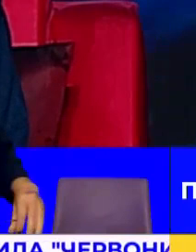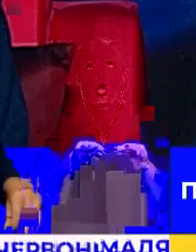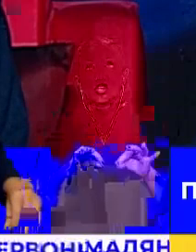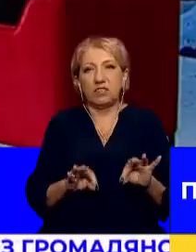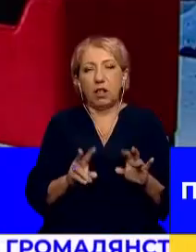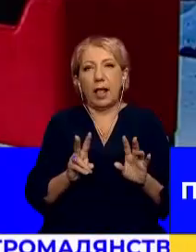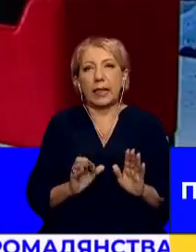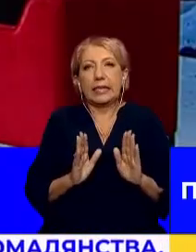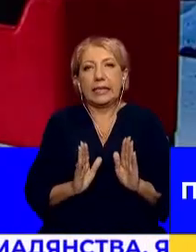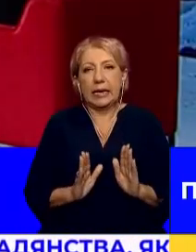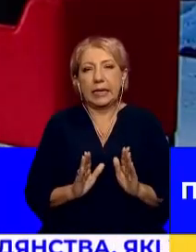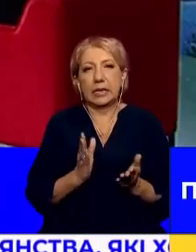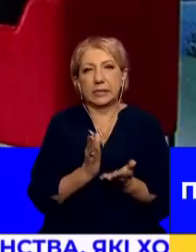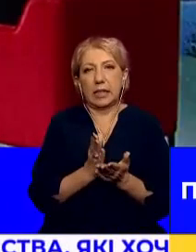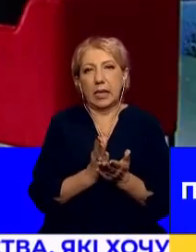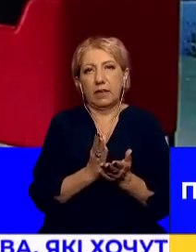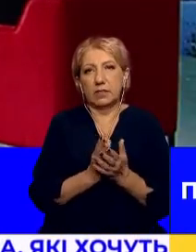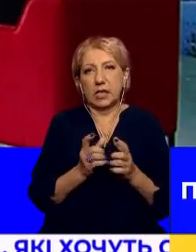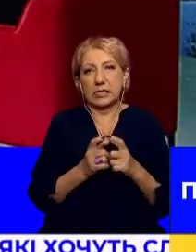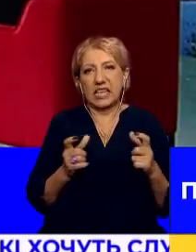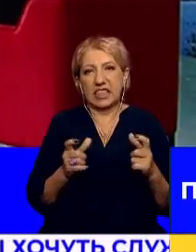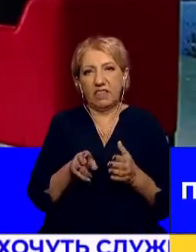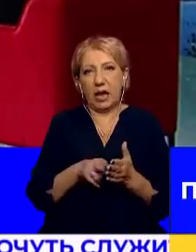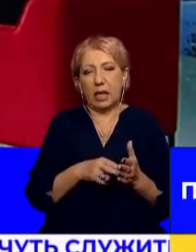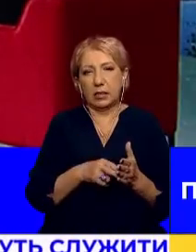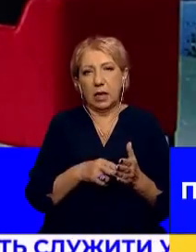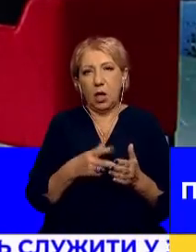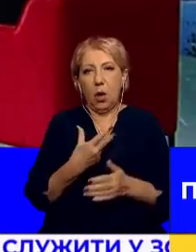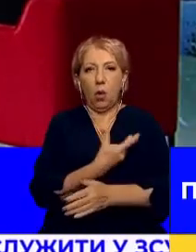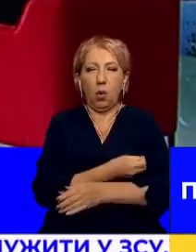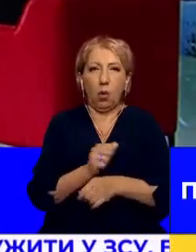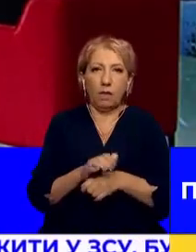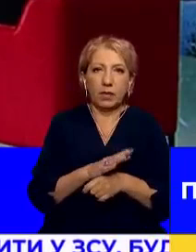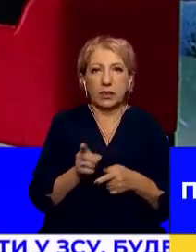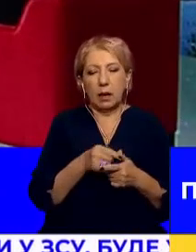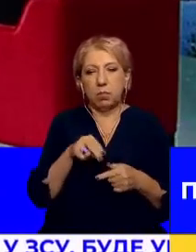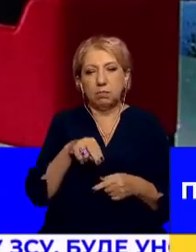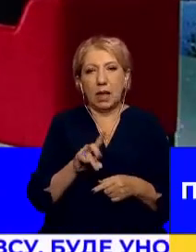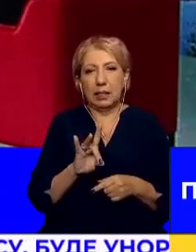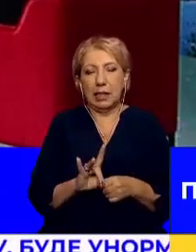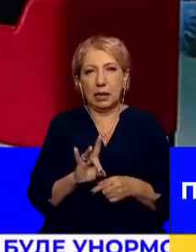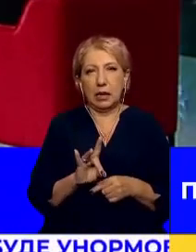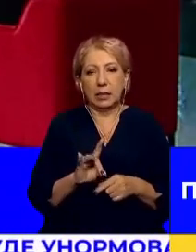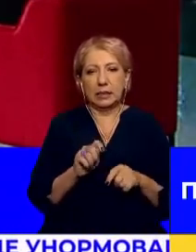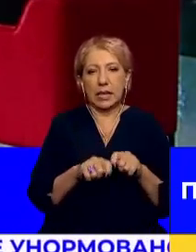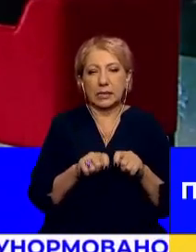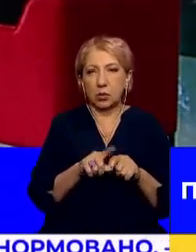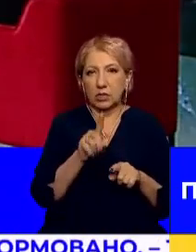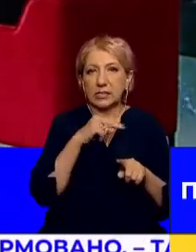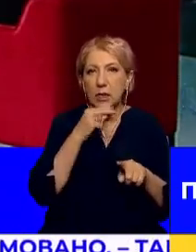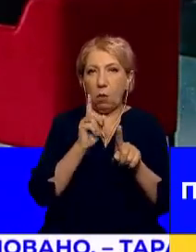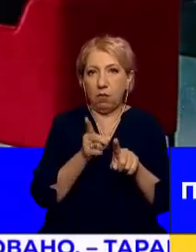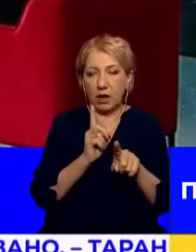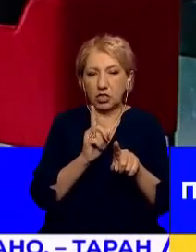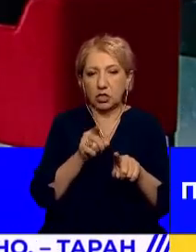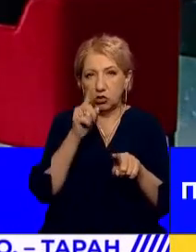дозволено, але тільки за наявності ковід-сертифікату або ПЛР-тесту. Тут важливе зауваження,